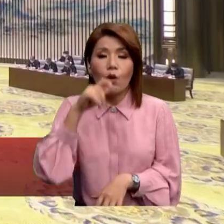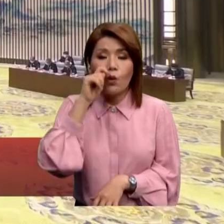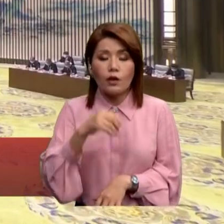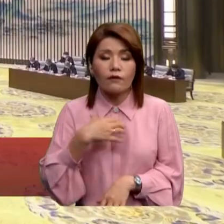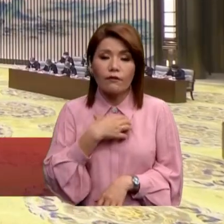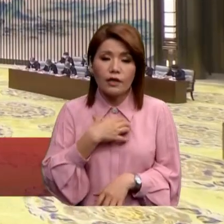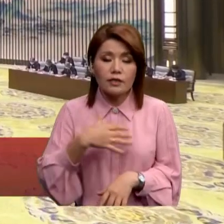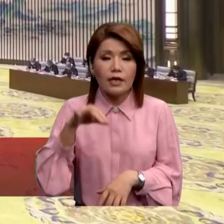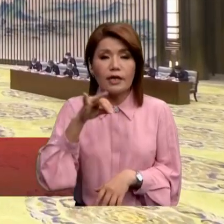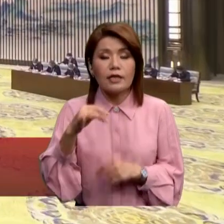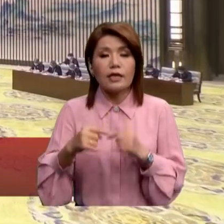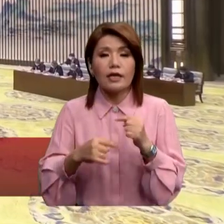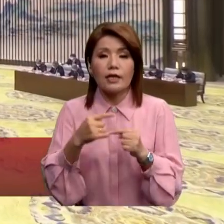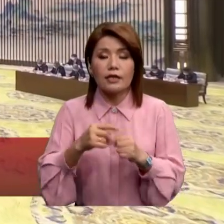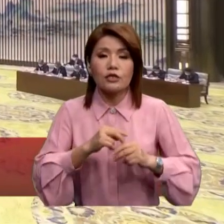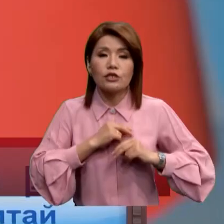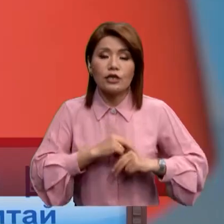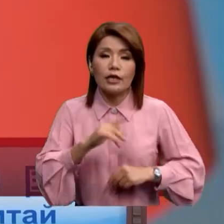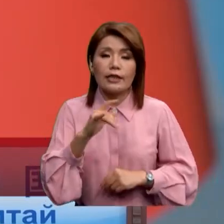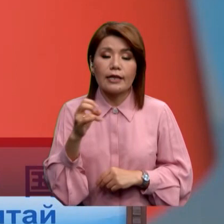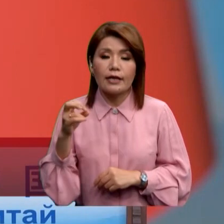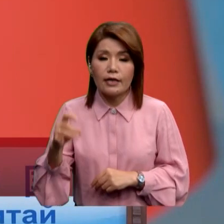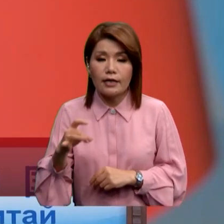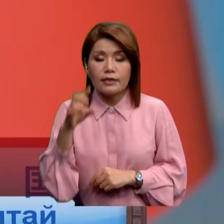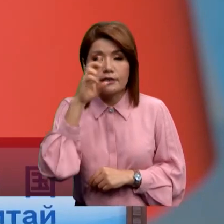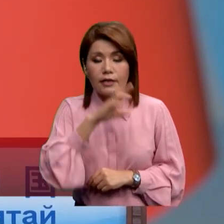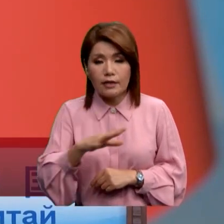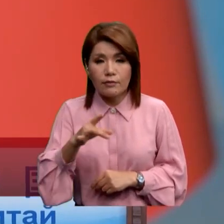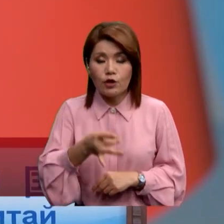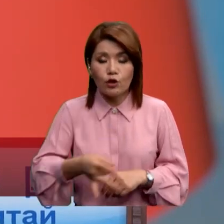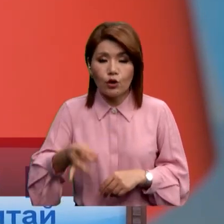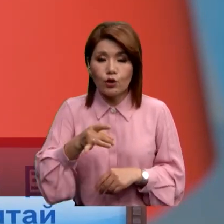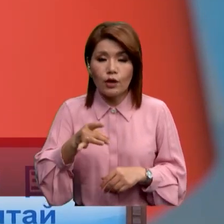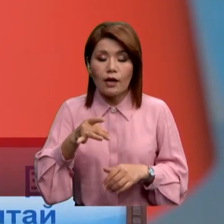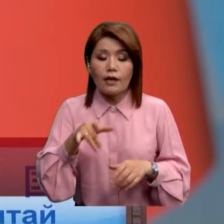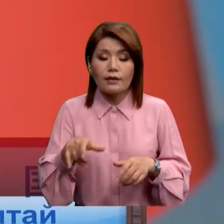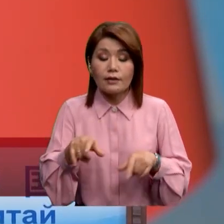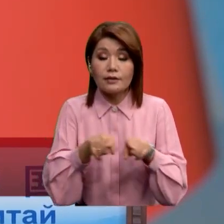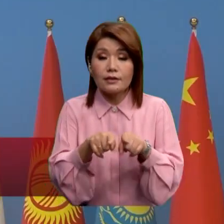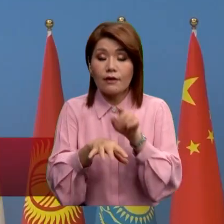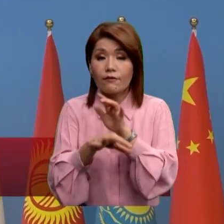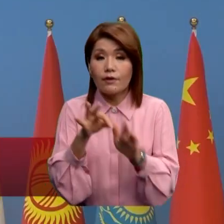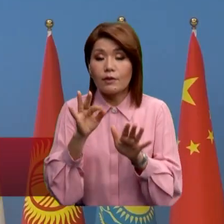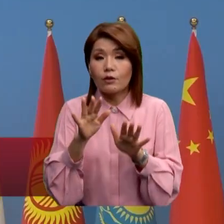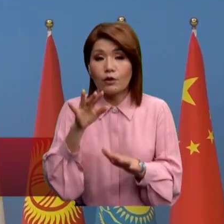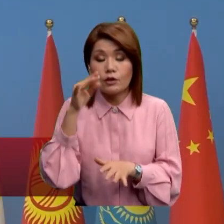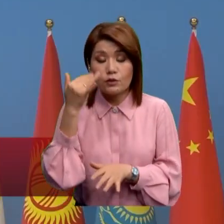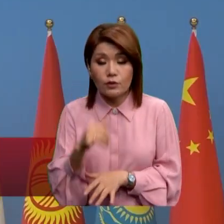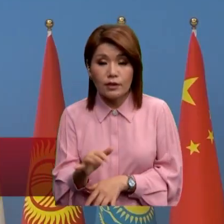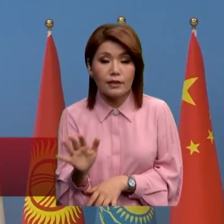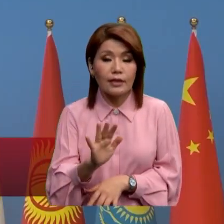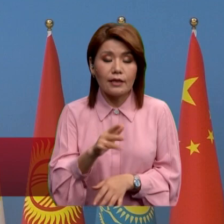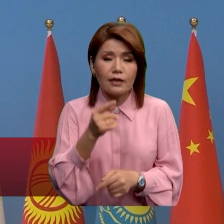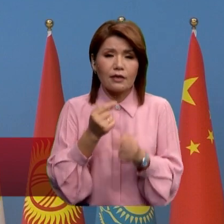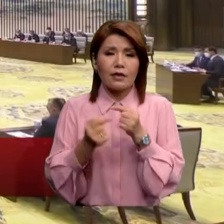вехой в начале новой эры сотрудничества КНР со странами региона. Причем геолокацию саммита Китай выбрал не случайно. Именно здесь, в древнем